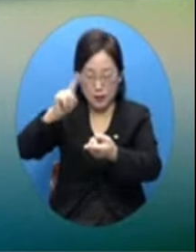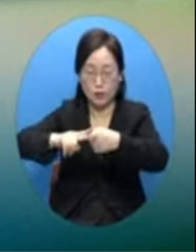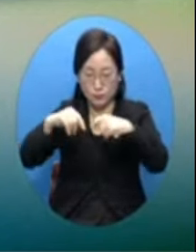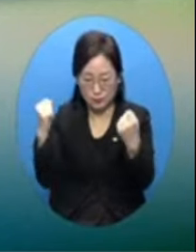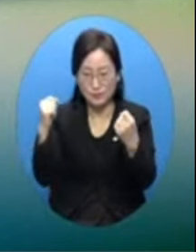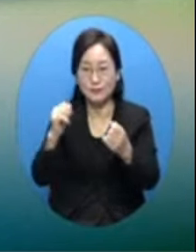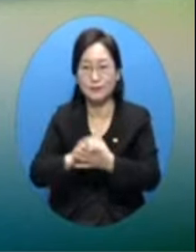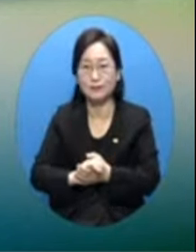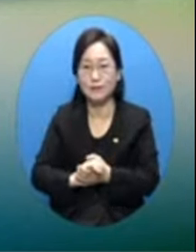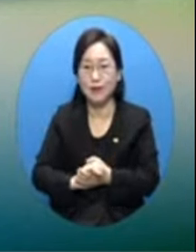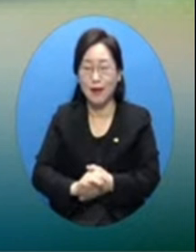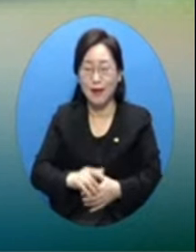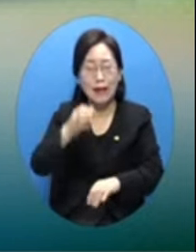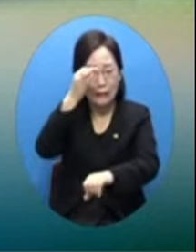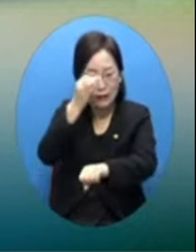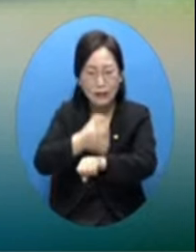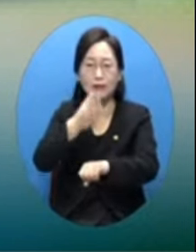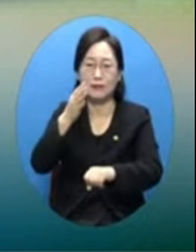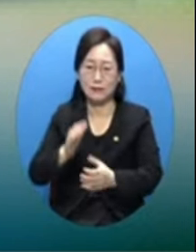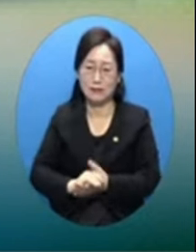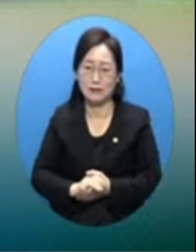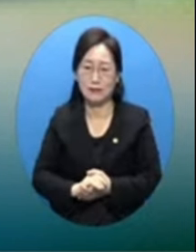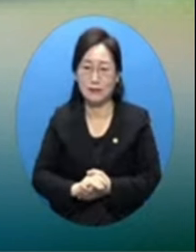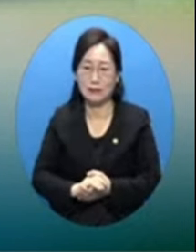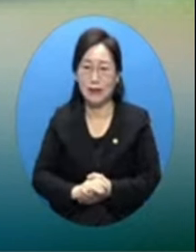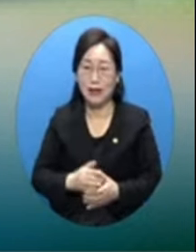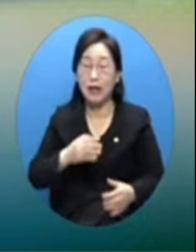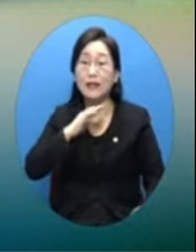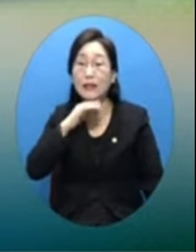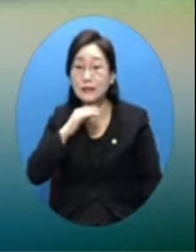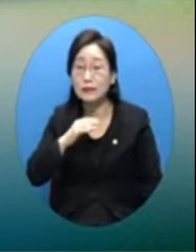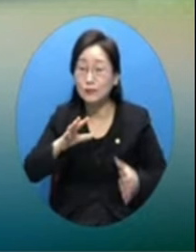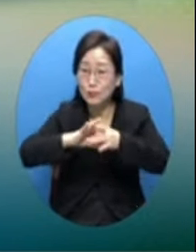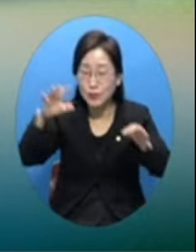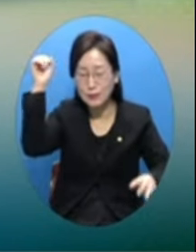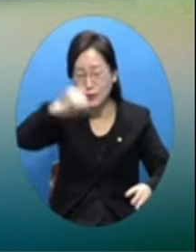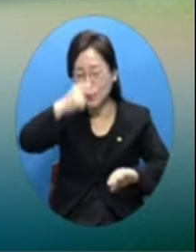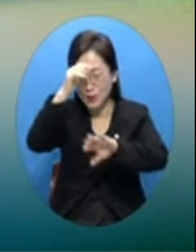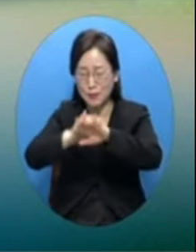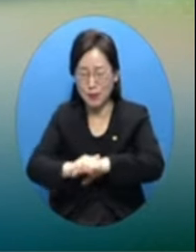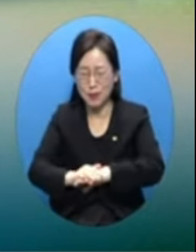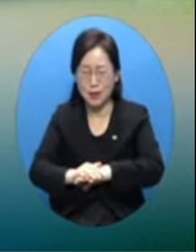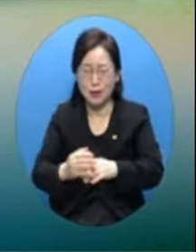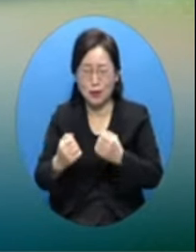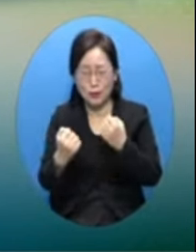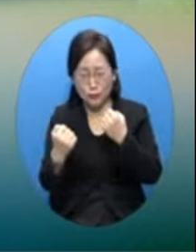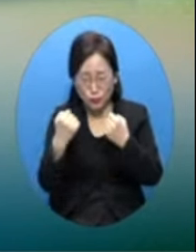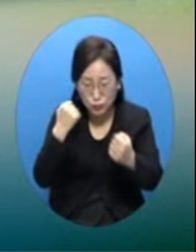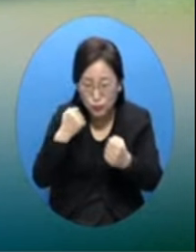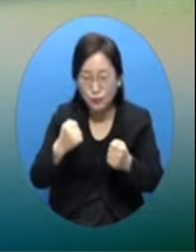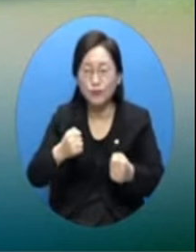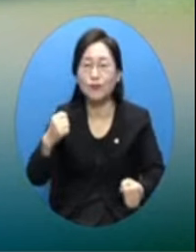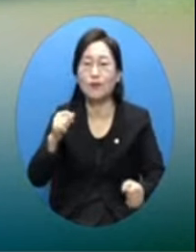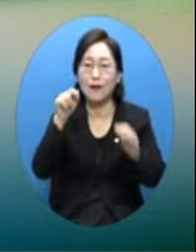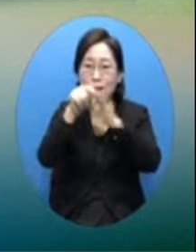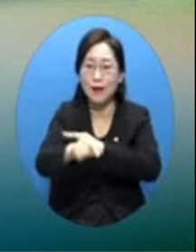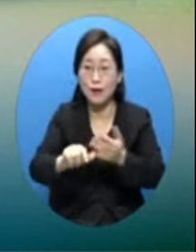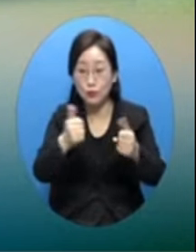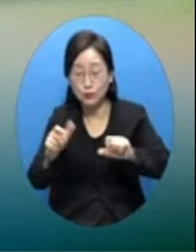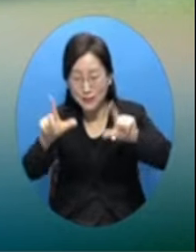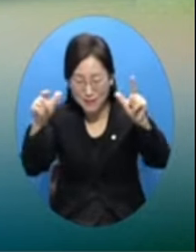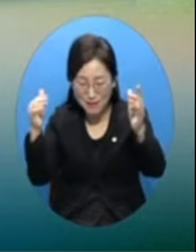겁니다 아주 단순한 것이지요 나이가 있어도 새벽기도는 죽기 살기로 나가고 있어요 죽는 날까지